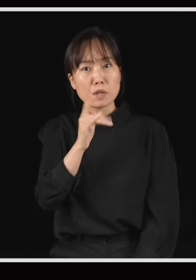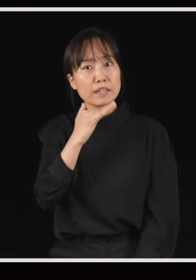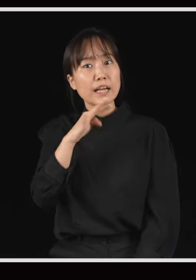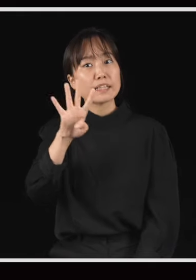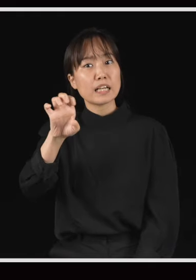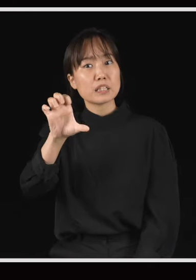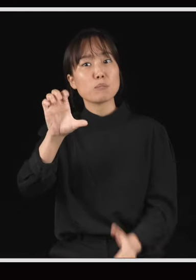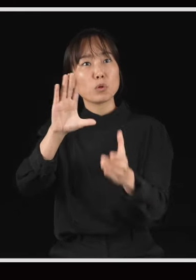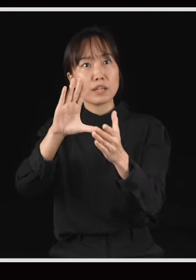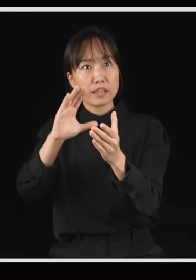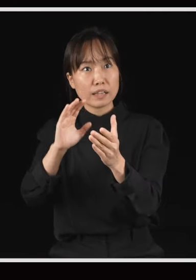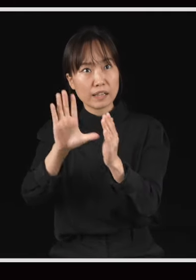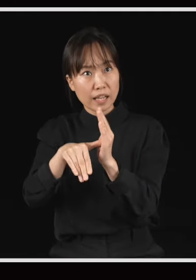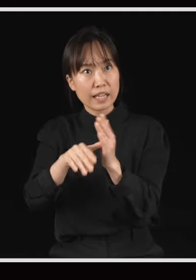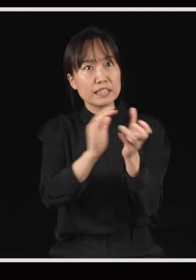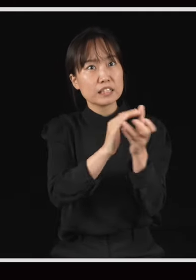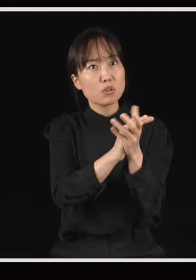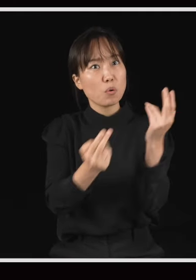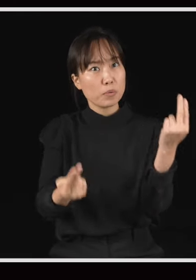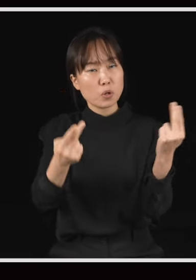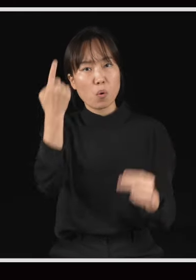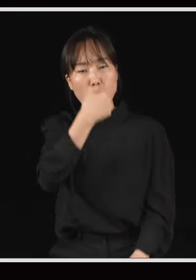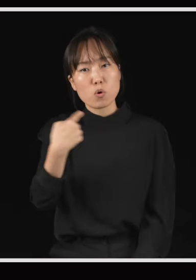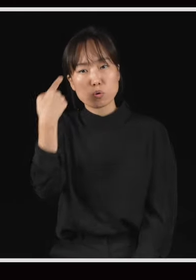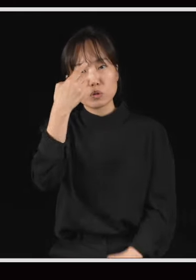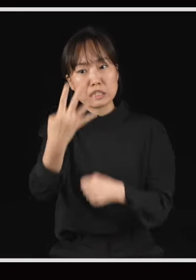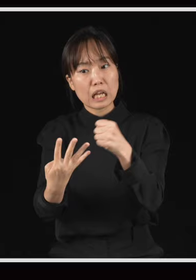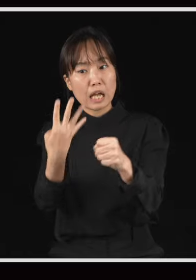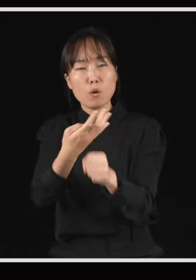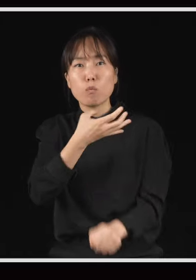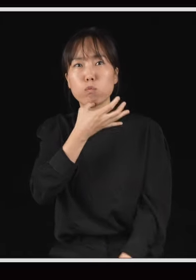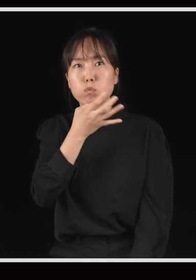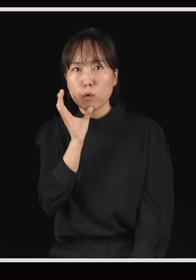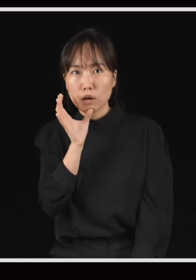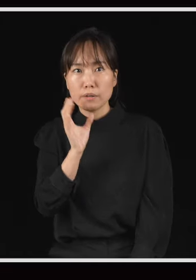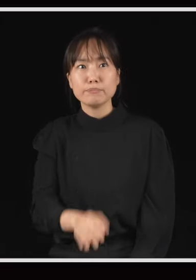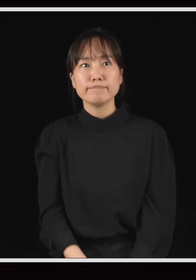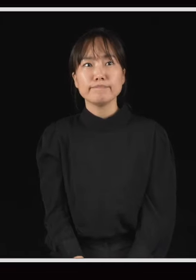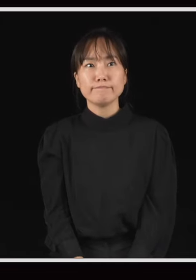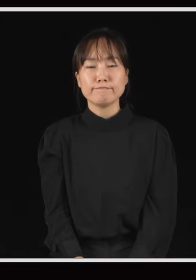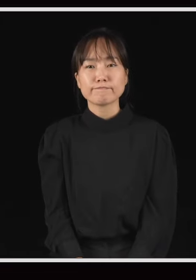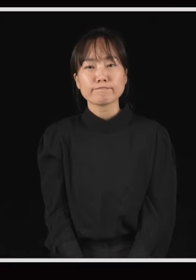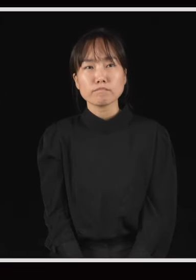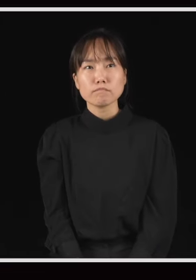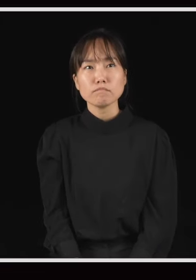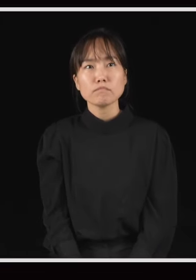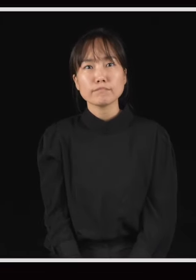때 동년배들에 비해서 4년 정도 더 늙어 보이는 얼굴 모습을 가지게 됩니다.